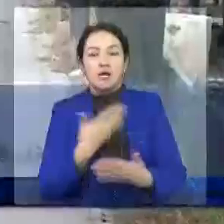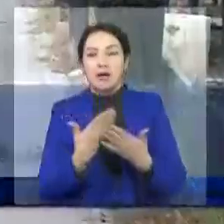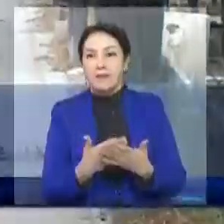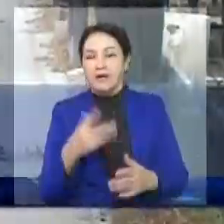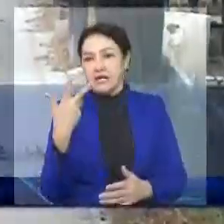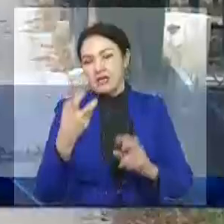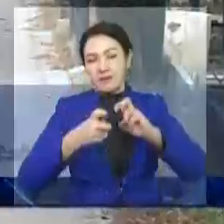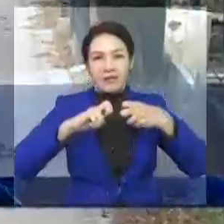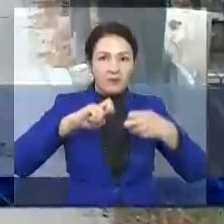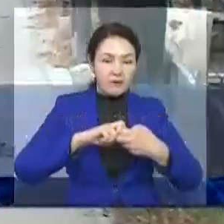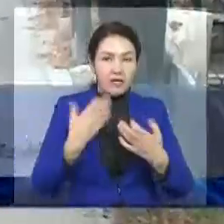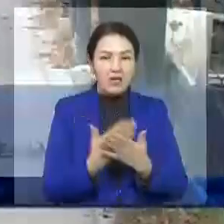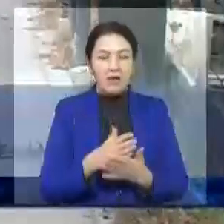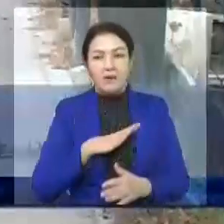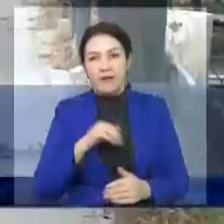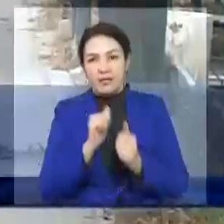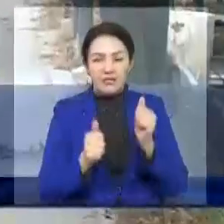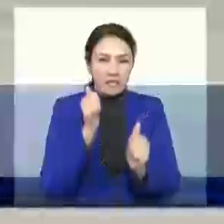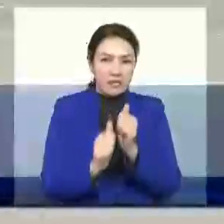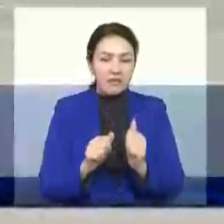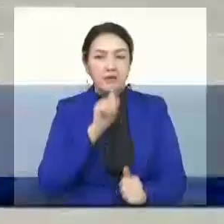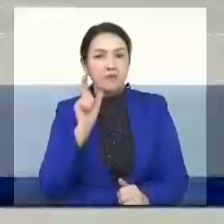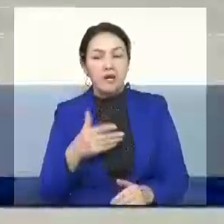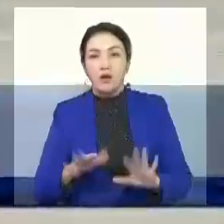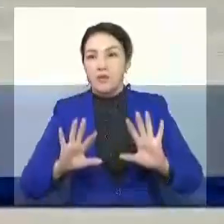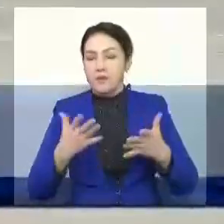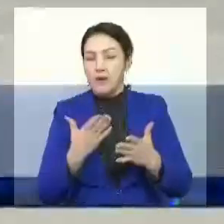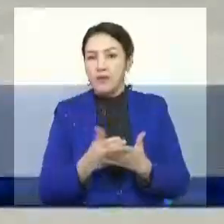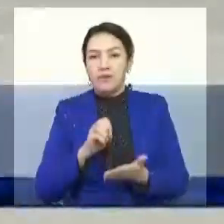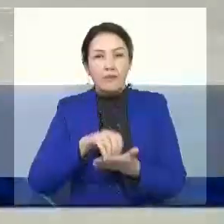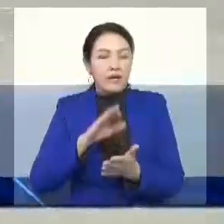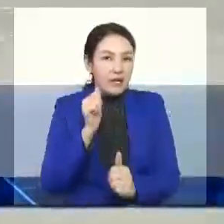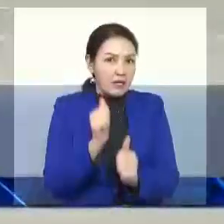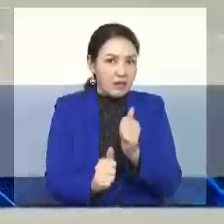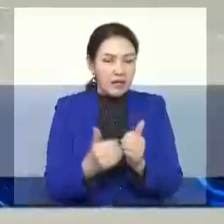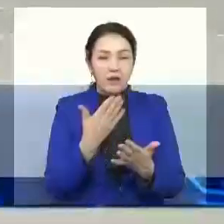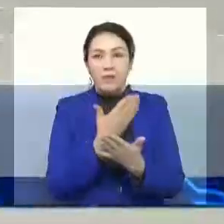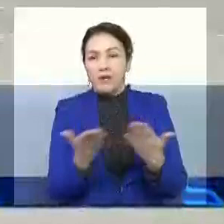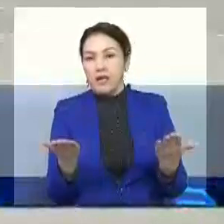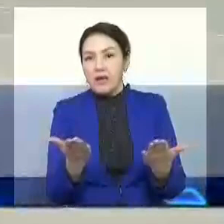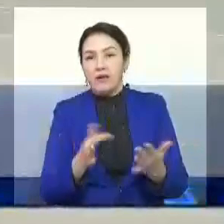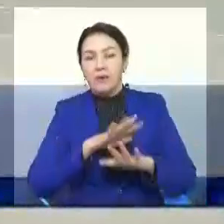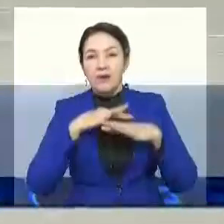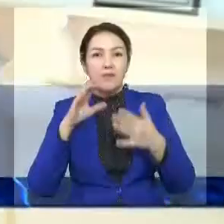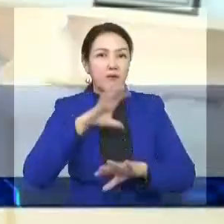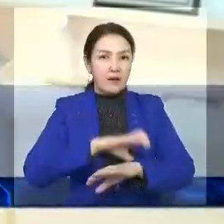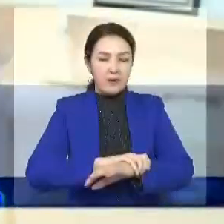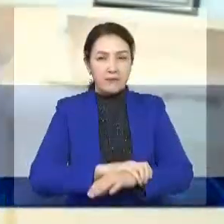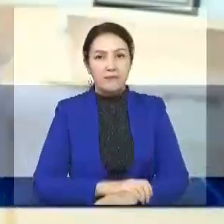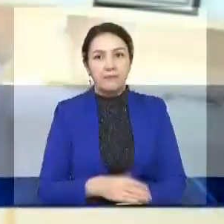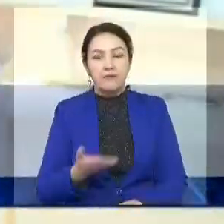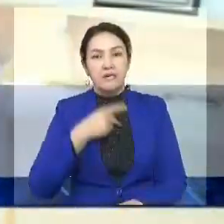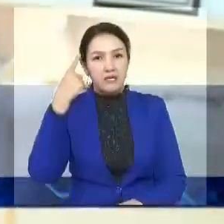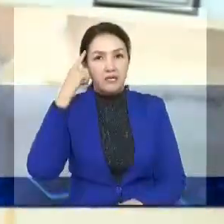три проблемы в последние годы стали актуальными для молодежи. Их случаи фиксируются все чаще. Влияет на это множество факторов. Мы знаем,